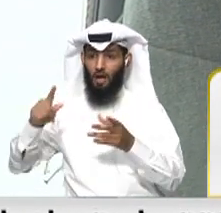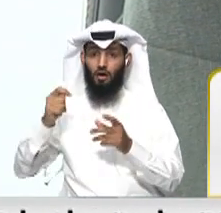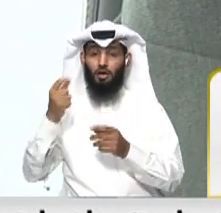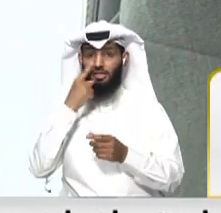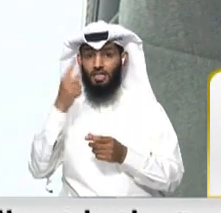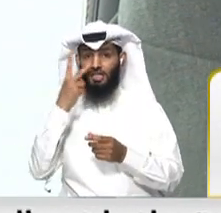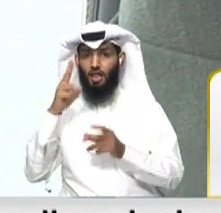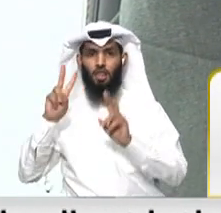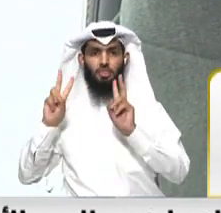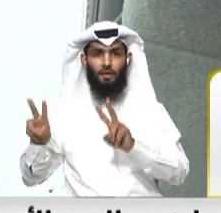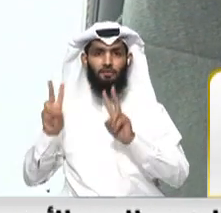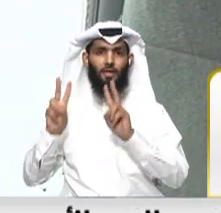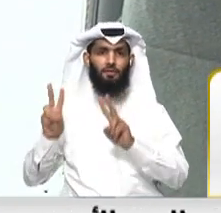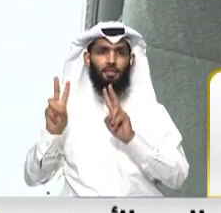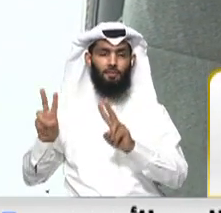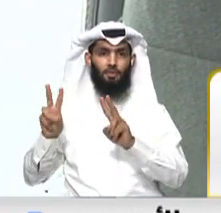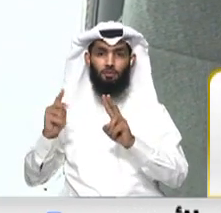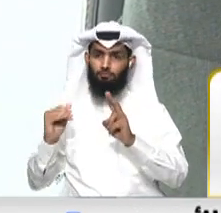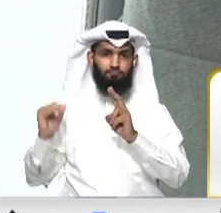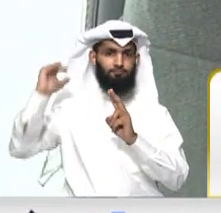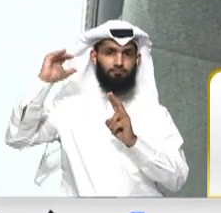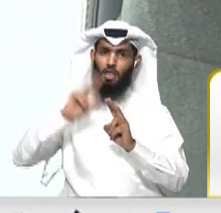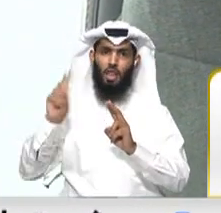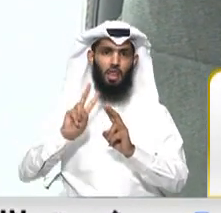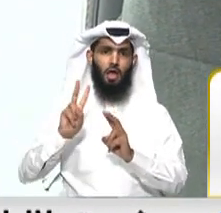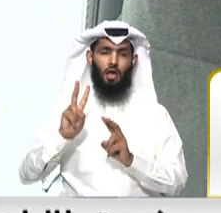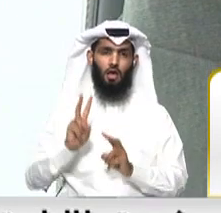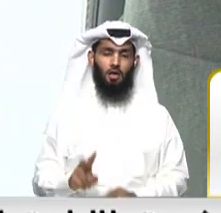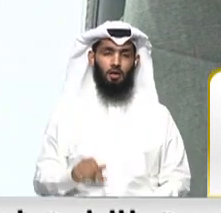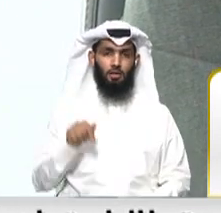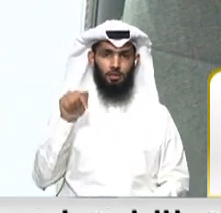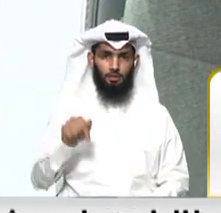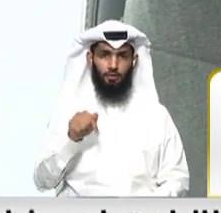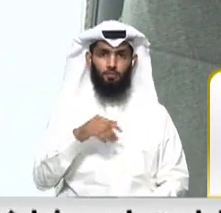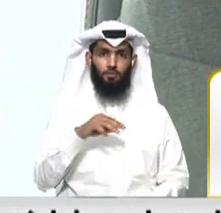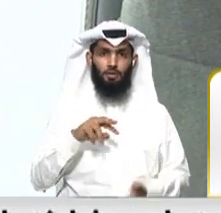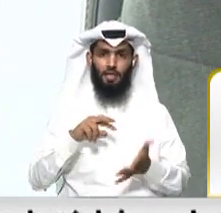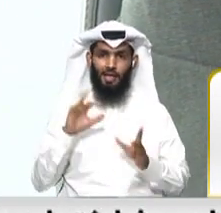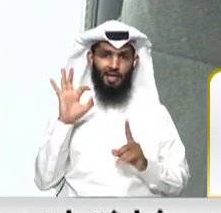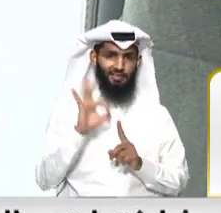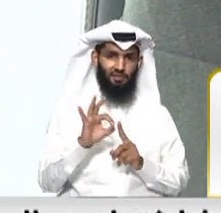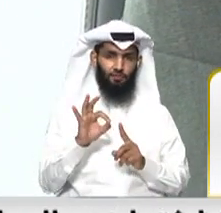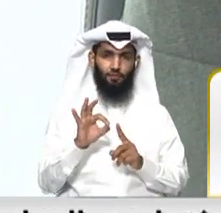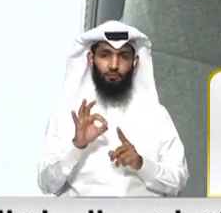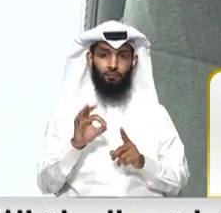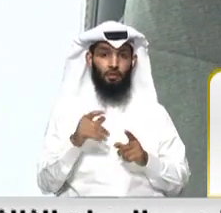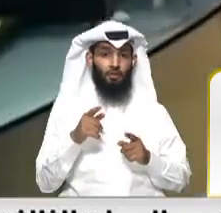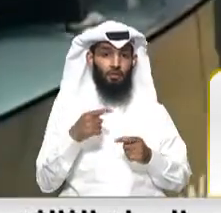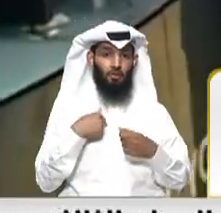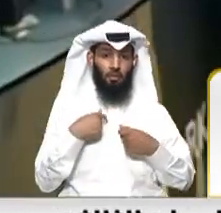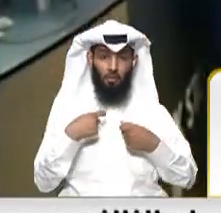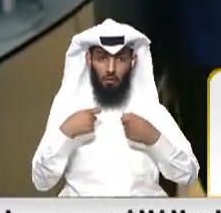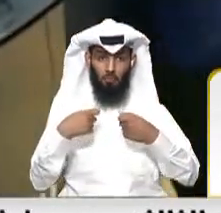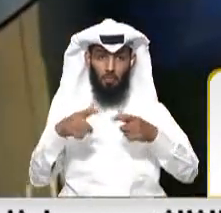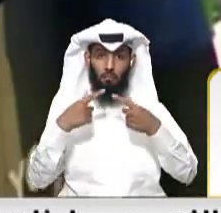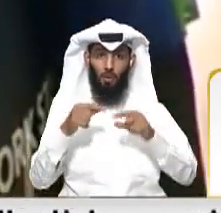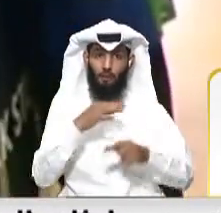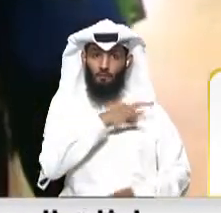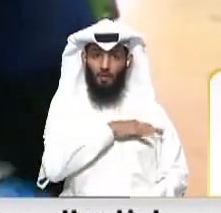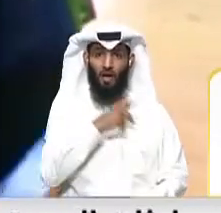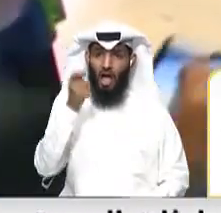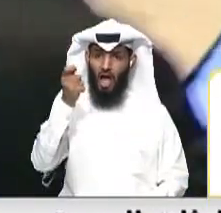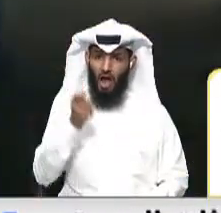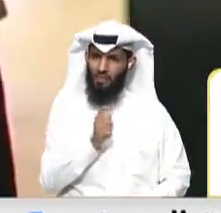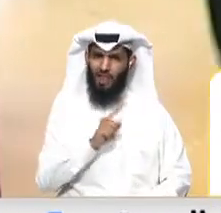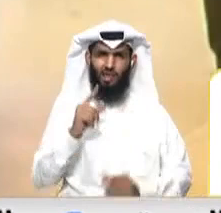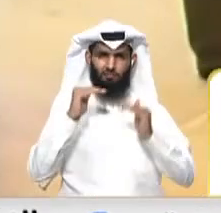الفائدة وبالتالي يزيد من تكلفة اقتراض الأموال ويقلل من المعروض. رفع الفائدة